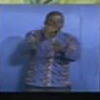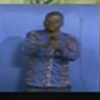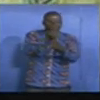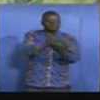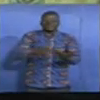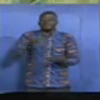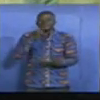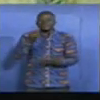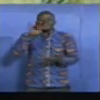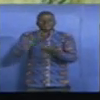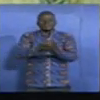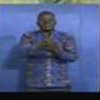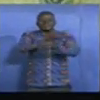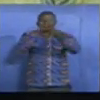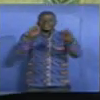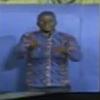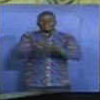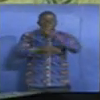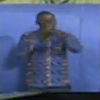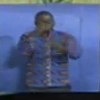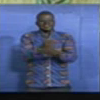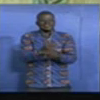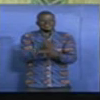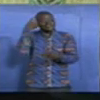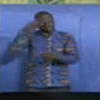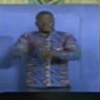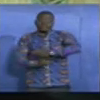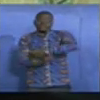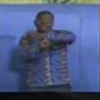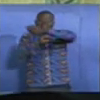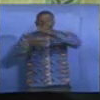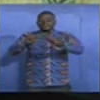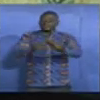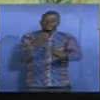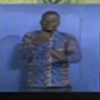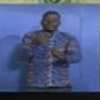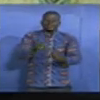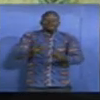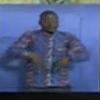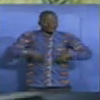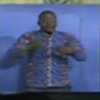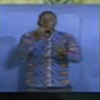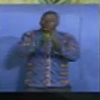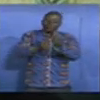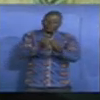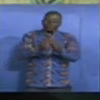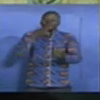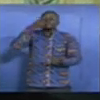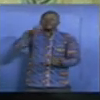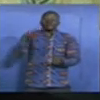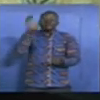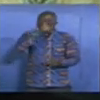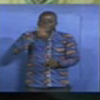question nationale, c'est une question de sécurité. Et chacun au quotidien vit le problème. Donc il fallait bien évidemment qu'on cherche à